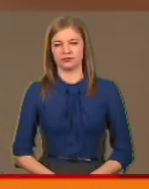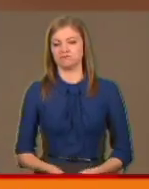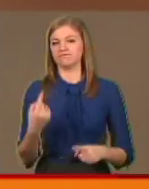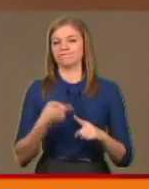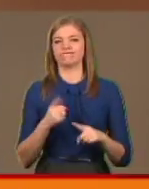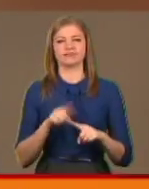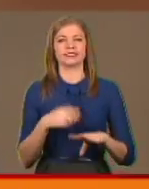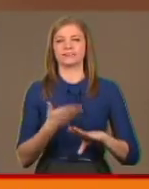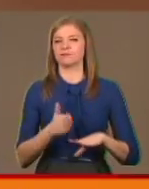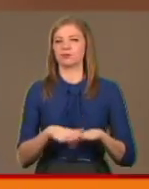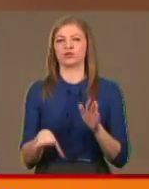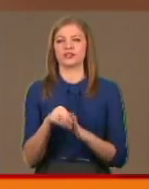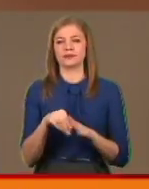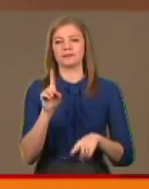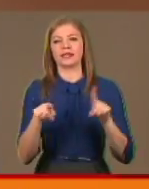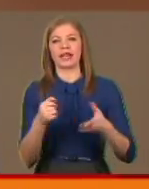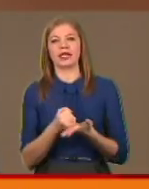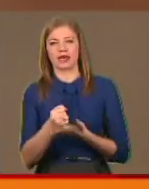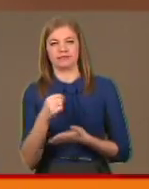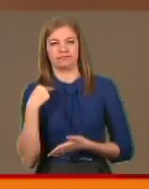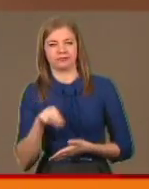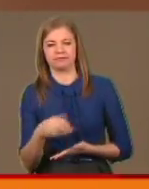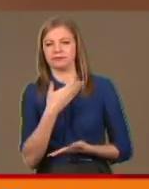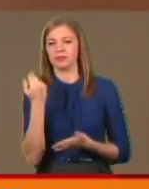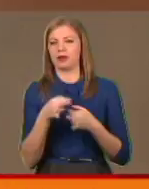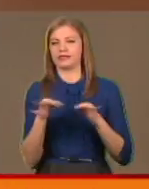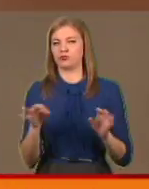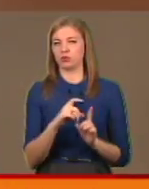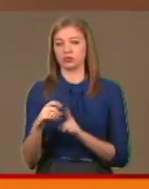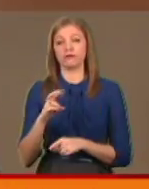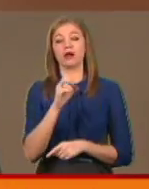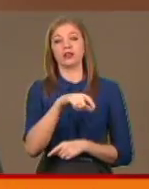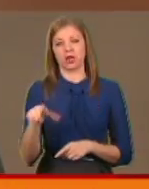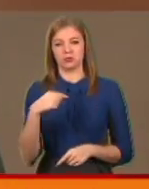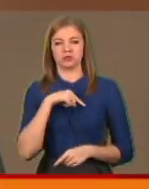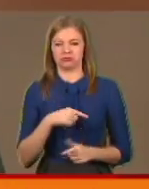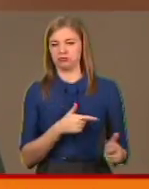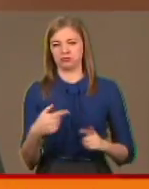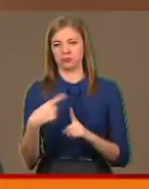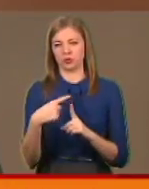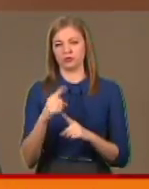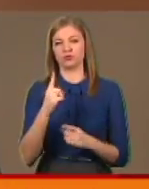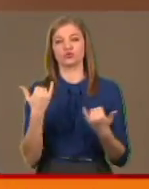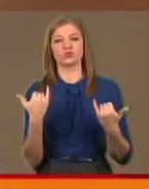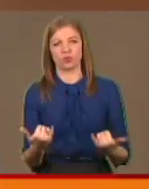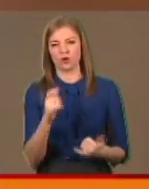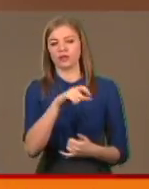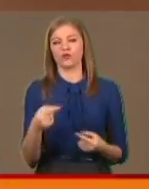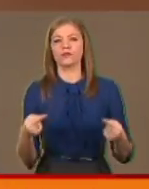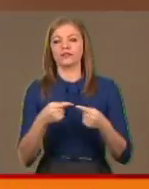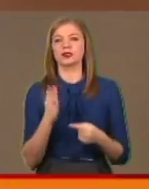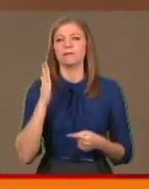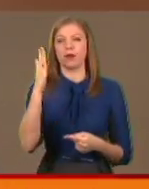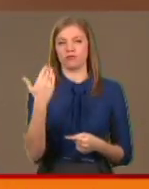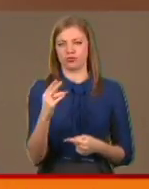Це непрості вибори. Деякі кандидати у в'язниці, немає свободи слова. Але люди налаштовані позитивно, адже сьогодні вони визначають